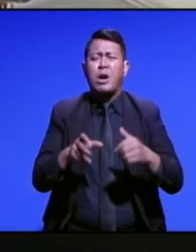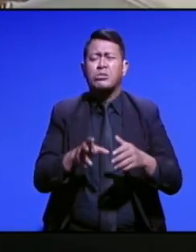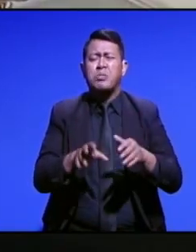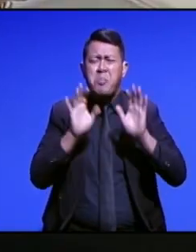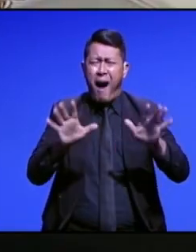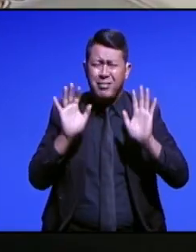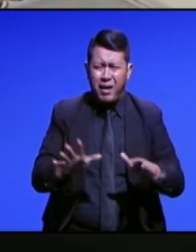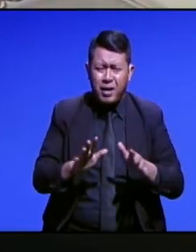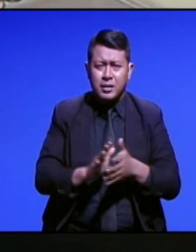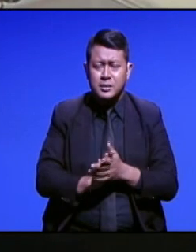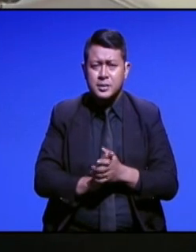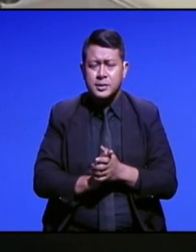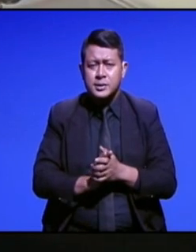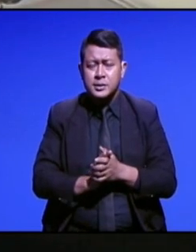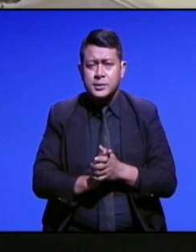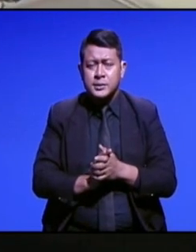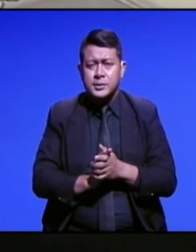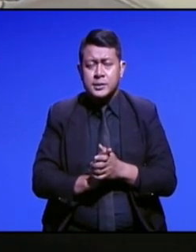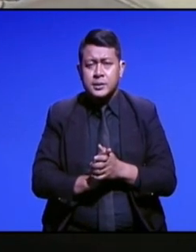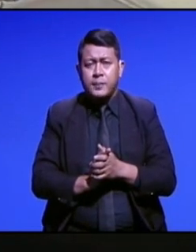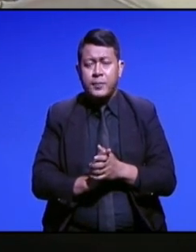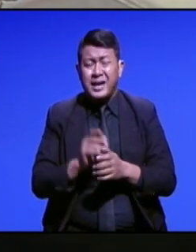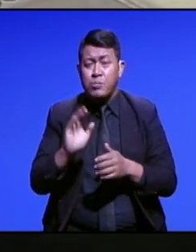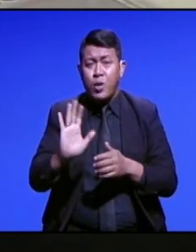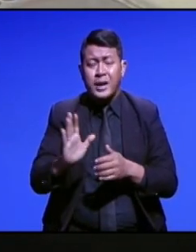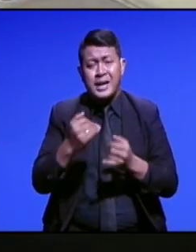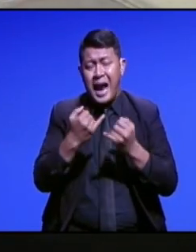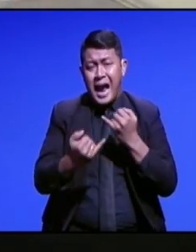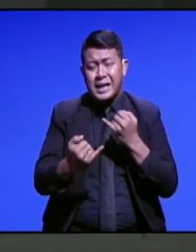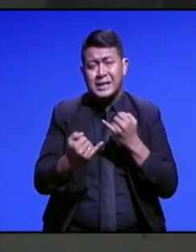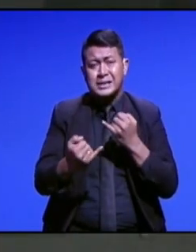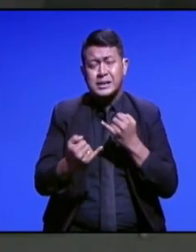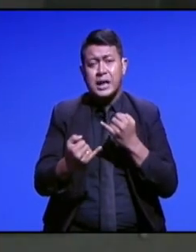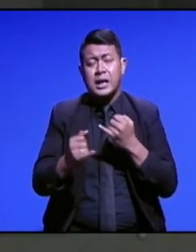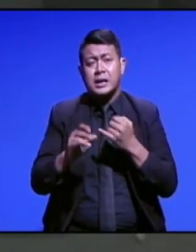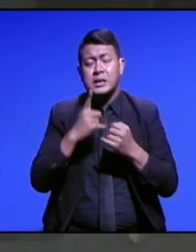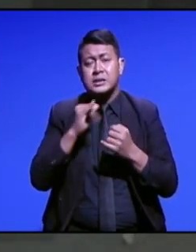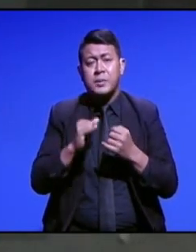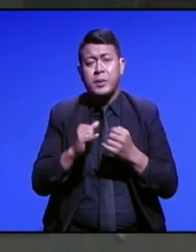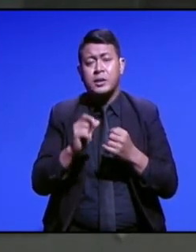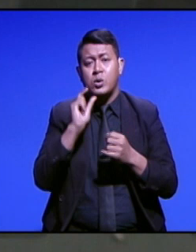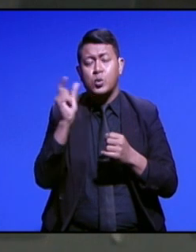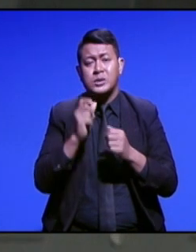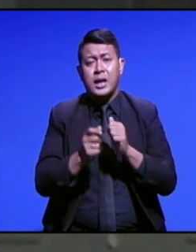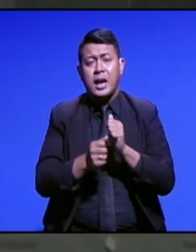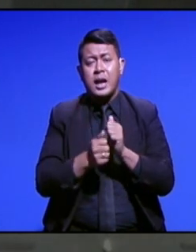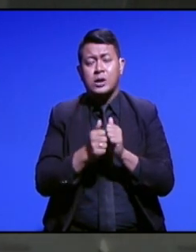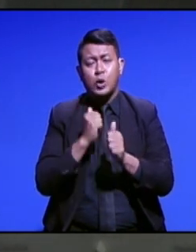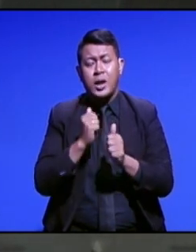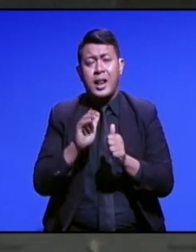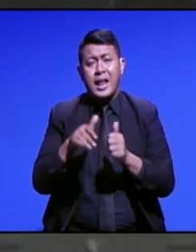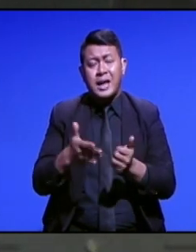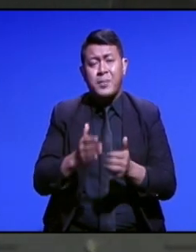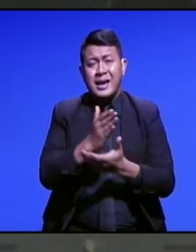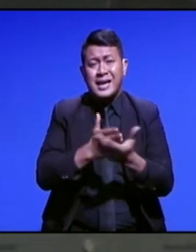asesmen kompetensi minimum dan survei karakter ini tidak lagi dilakukan di akhir jenjang sekolah, seperti layaknya ujian nasional, melainkan